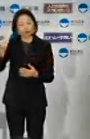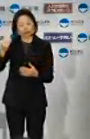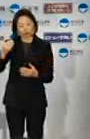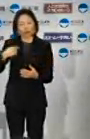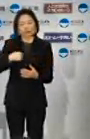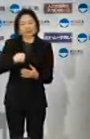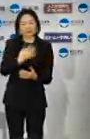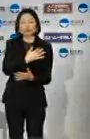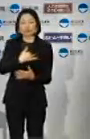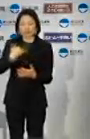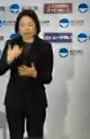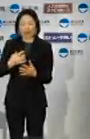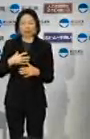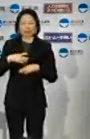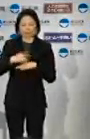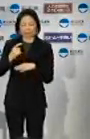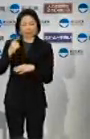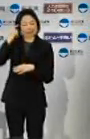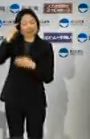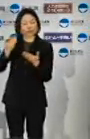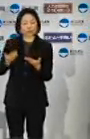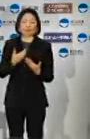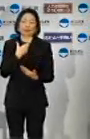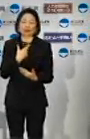きたいというところは